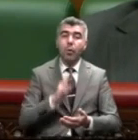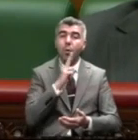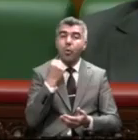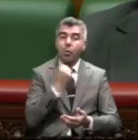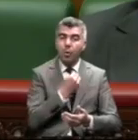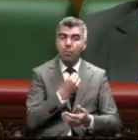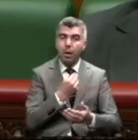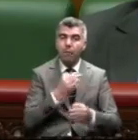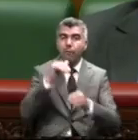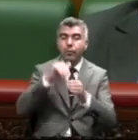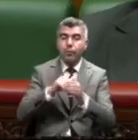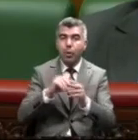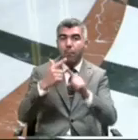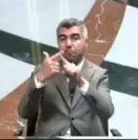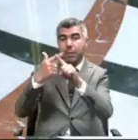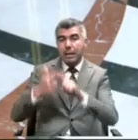الخزينه العامه للدوله